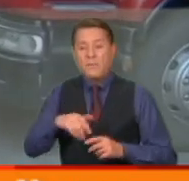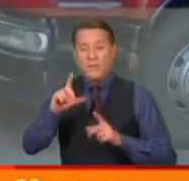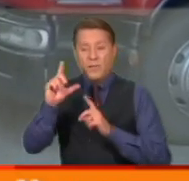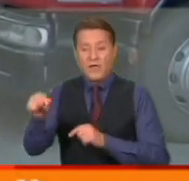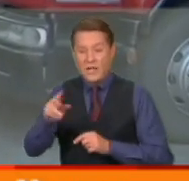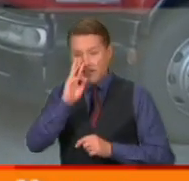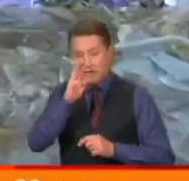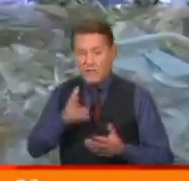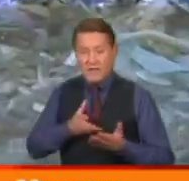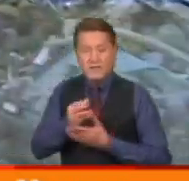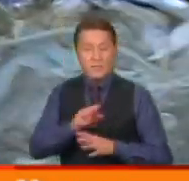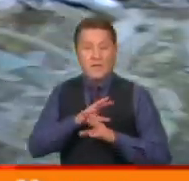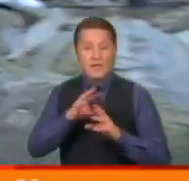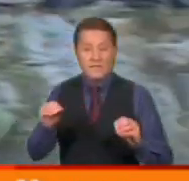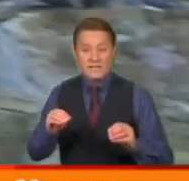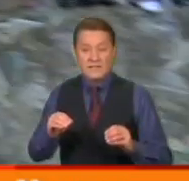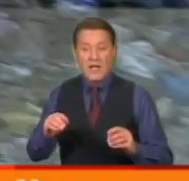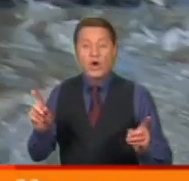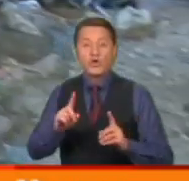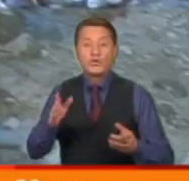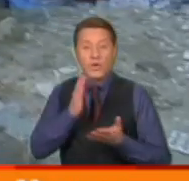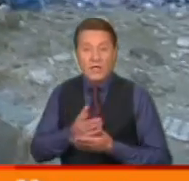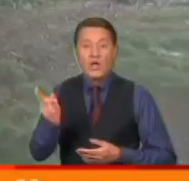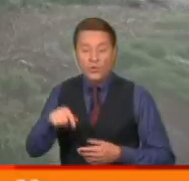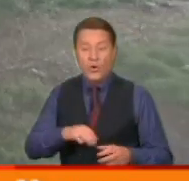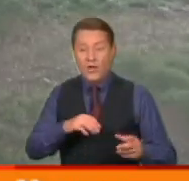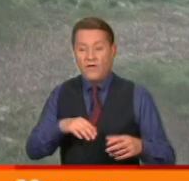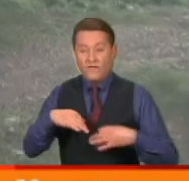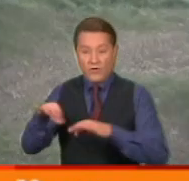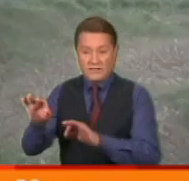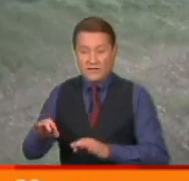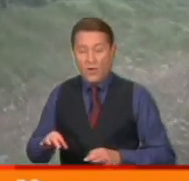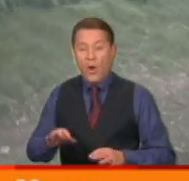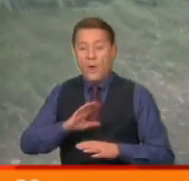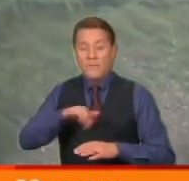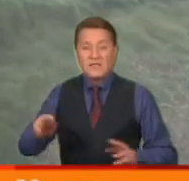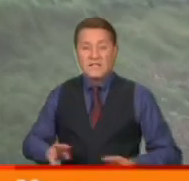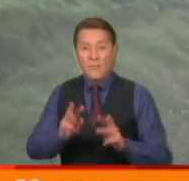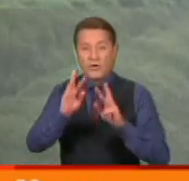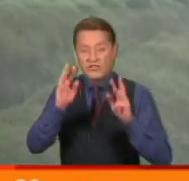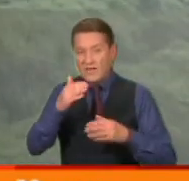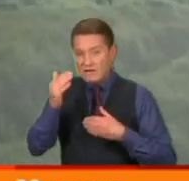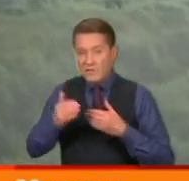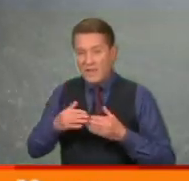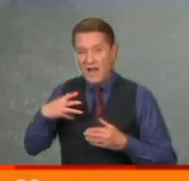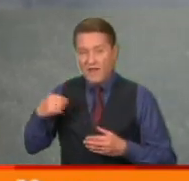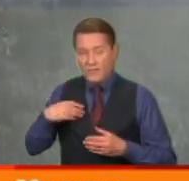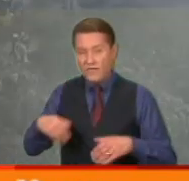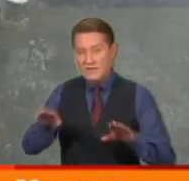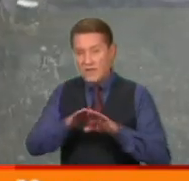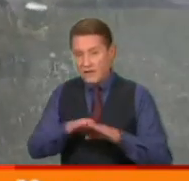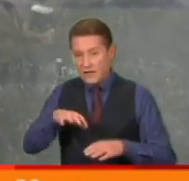зарплату заплатили і все. Що є, то возимо. Після великої пожежі наприкінці травня сміттєзвалище біля Львова у Грибовичах